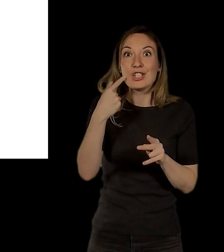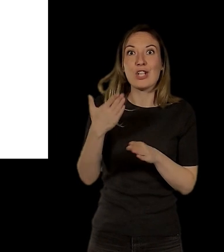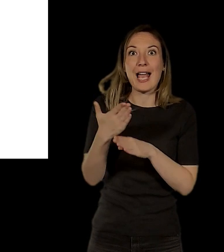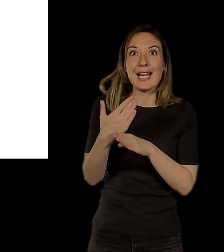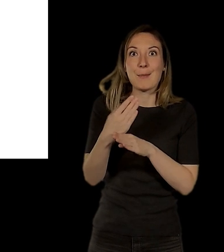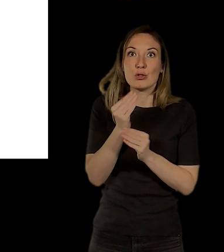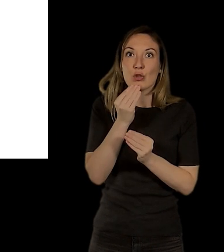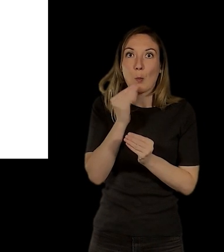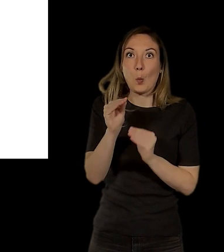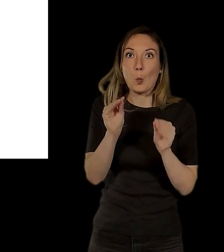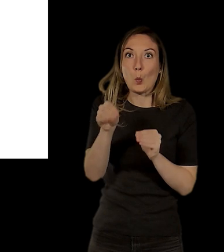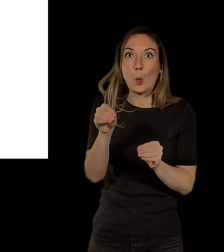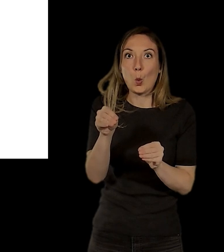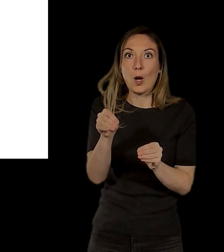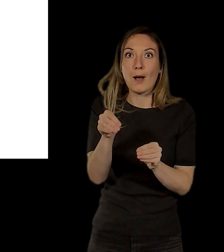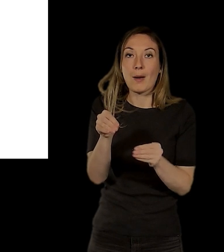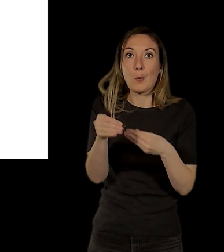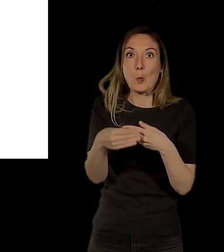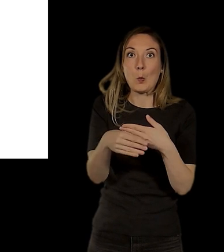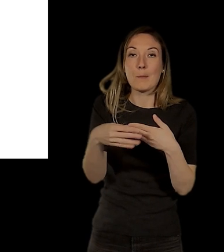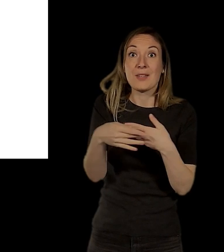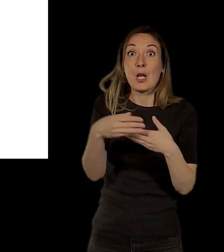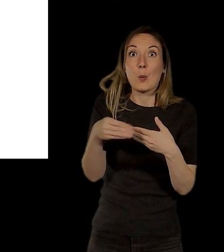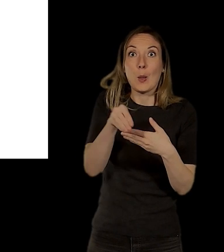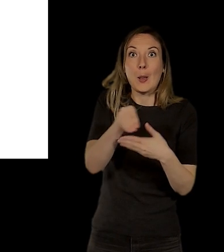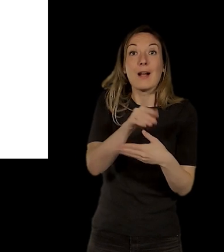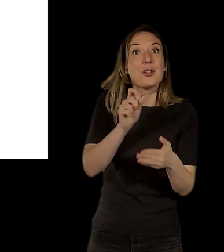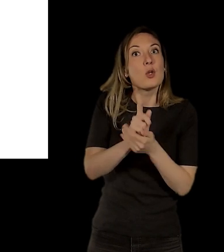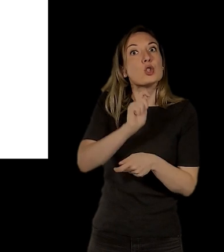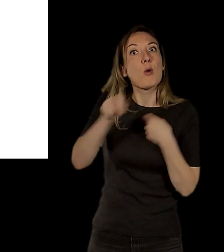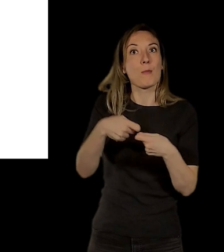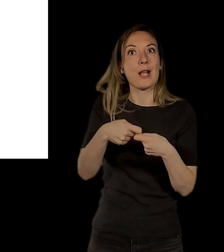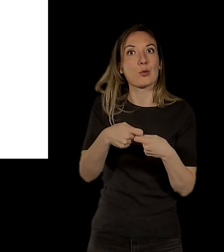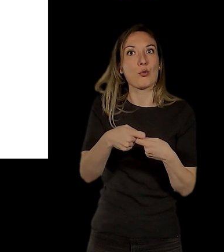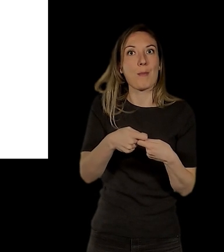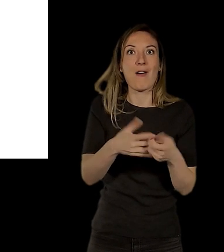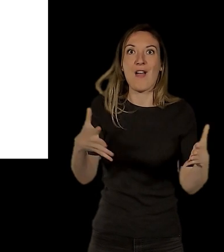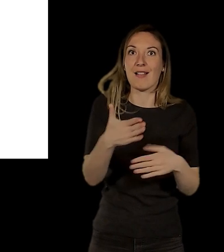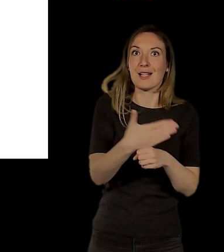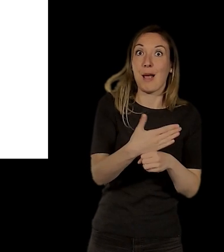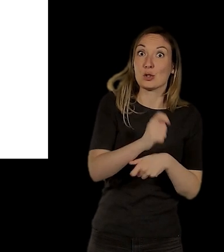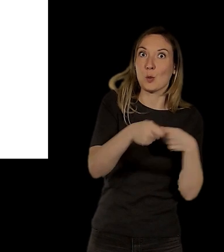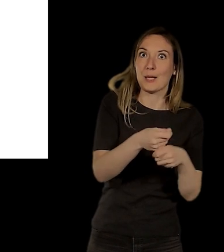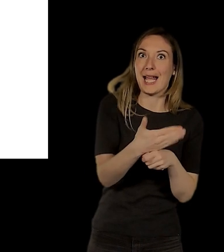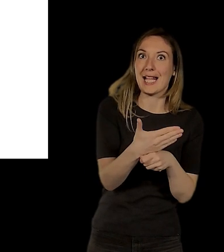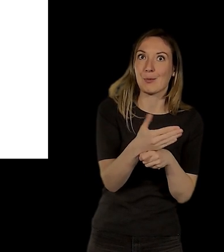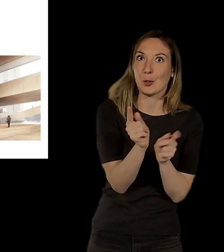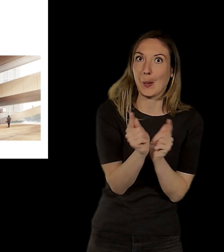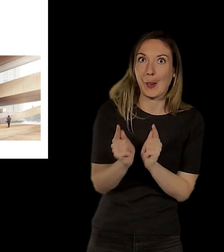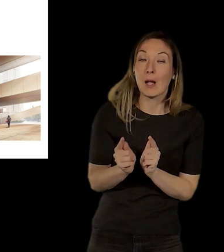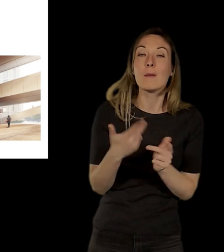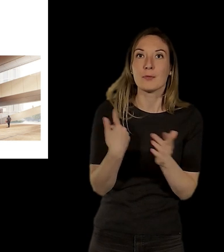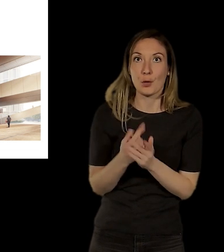tyhle ty další ryby kolem, které jsou v nějaké symbioze s tou magistrálou, tak to jsou ty zmiňované